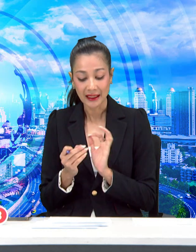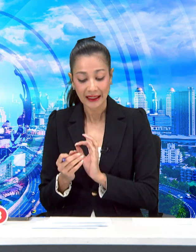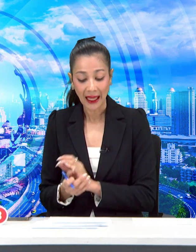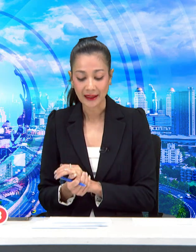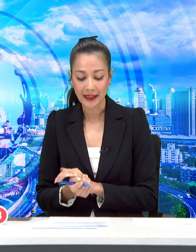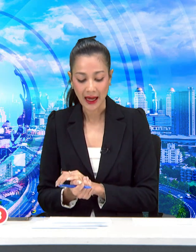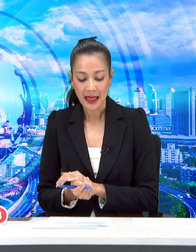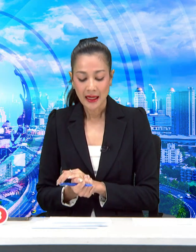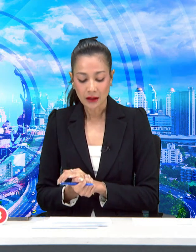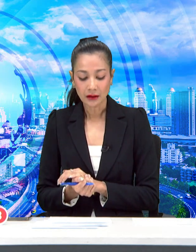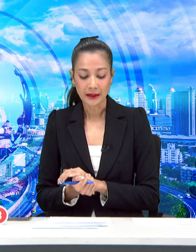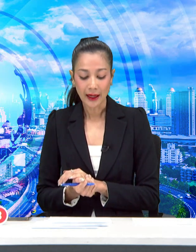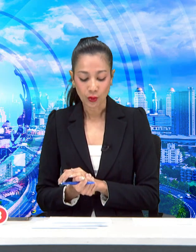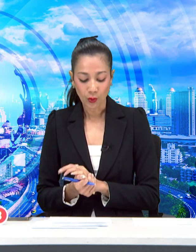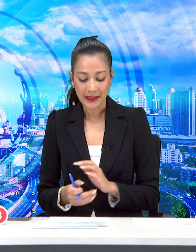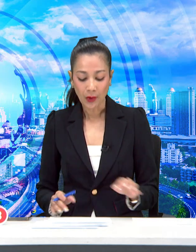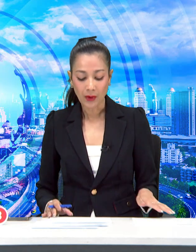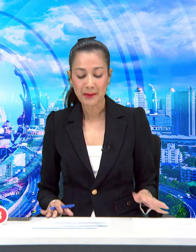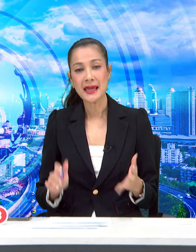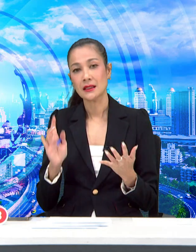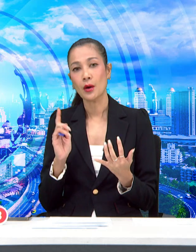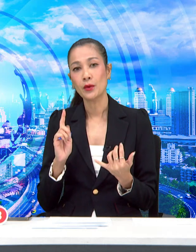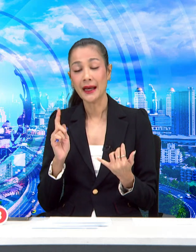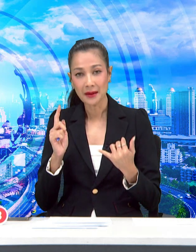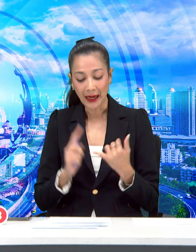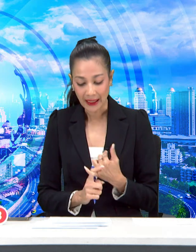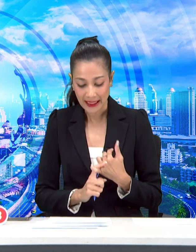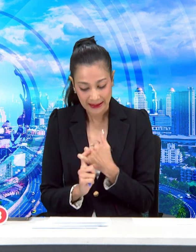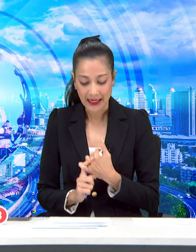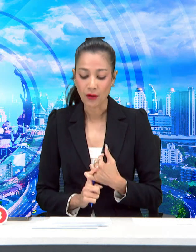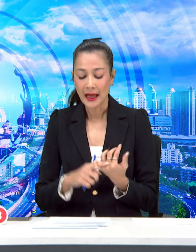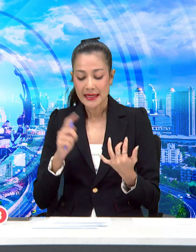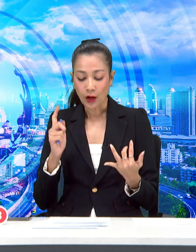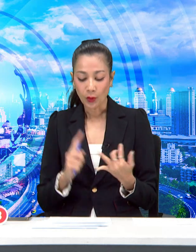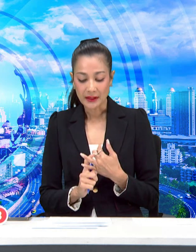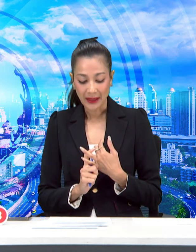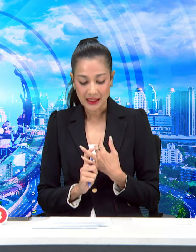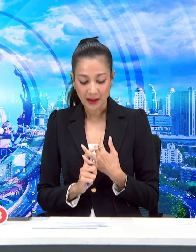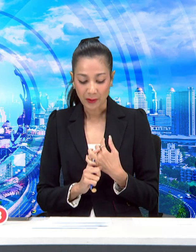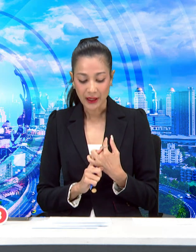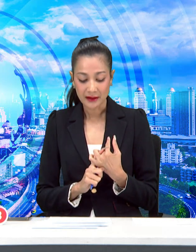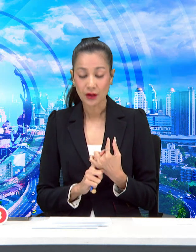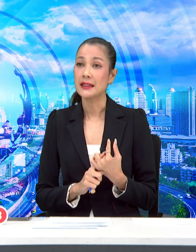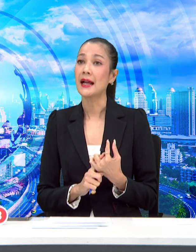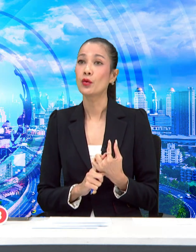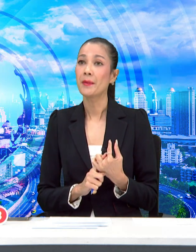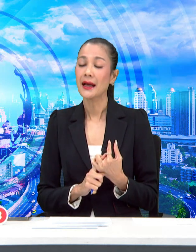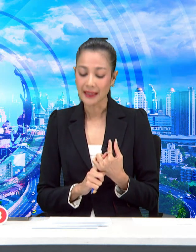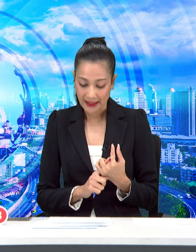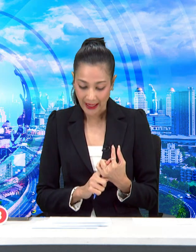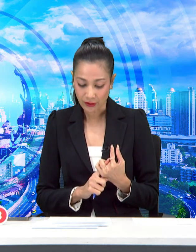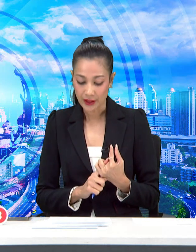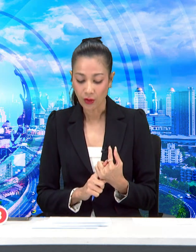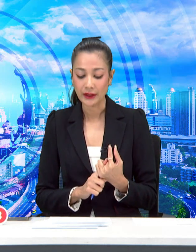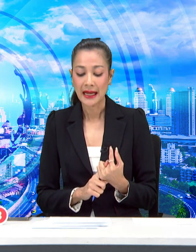ล้านล้านนะคะซึ่งทางด้านของครูมานิตบอกว่าไม่อยากจะขอบคุณแค่รัฐบาลอย่างเดียวอยากขอบคุณสมาชิกสภาผู้แทนราษฎรจากทุกพรร